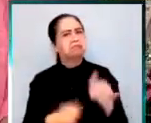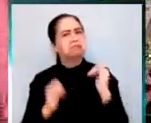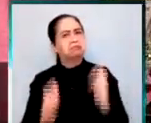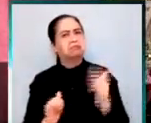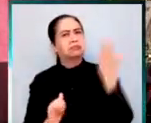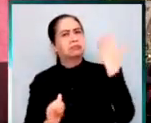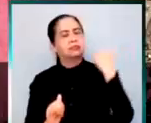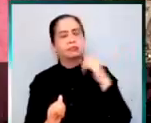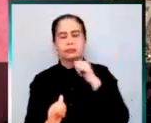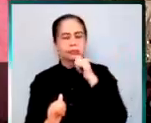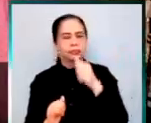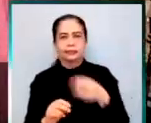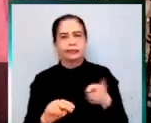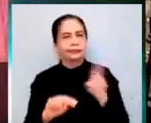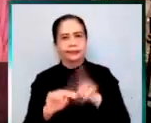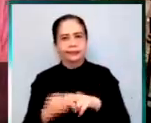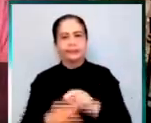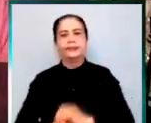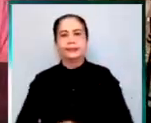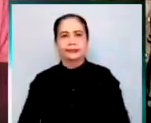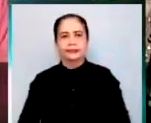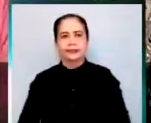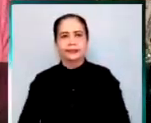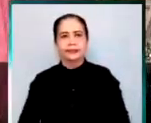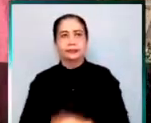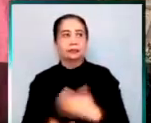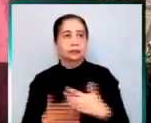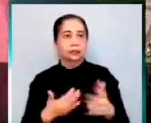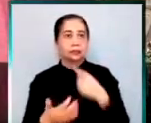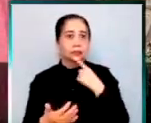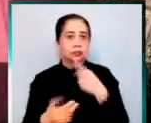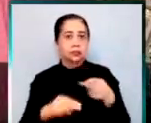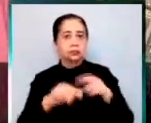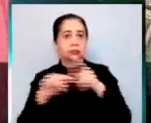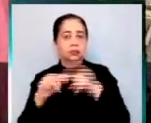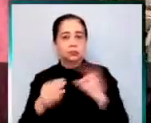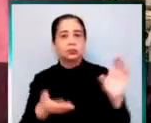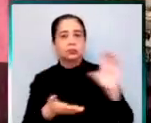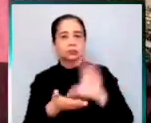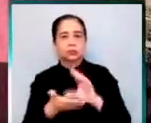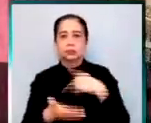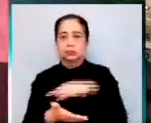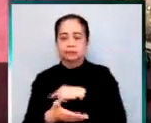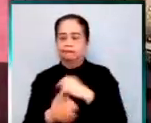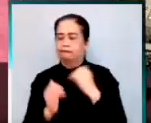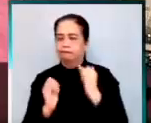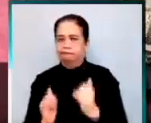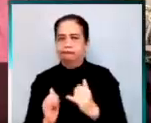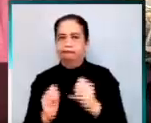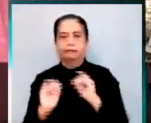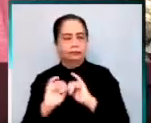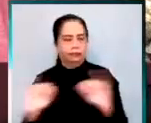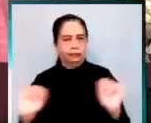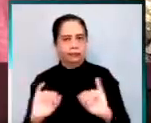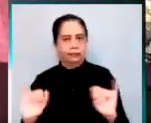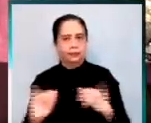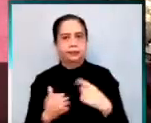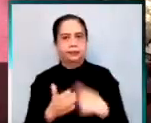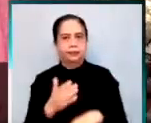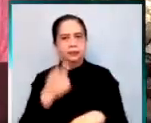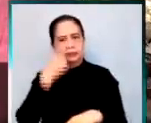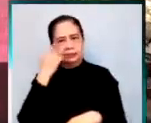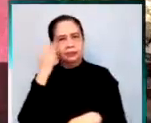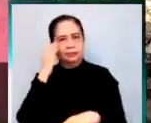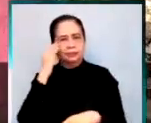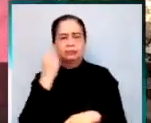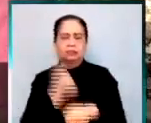kami nagtataas. Kahit sabihin natin tumaas yung puhunan, pero kami hindi. Same lang yun. Kasi, syempre, sa hirap